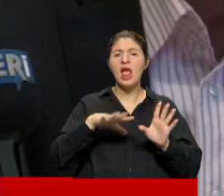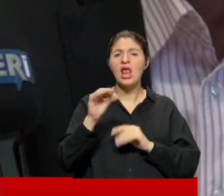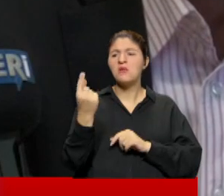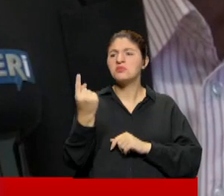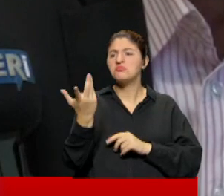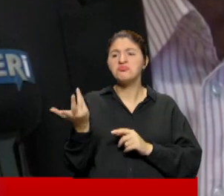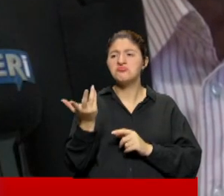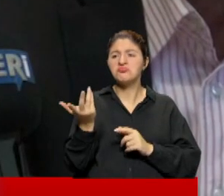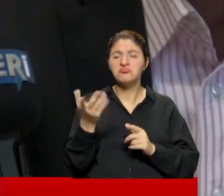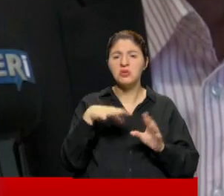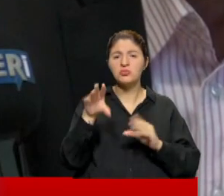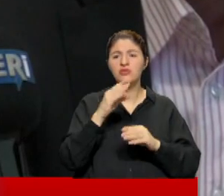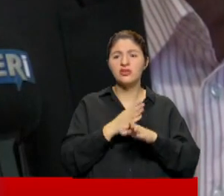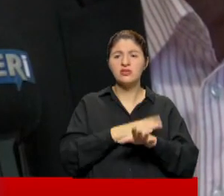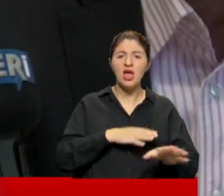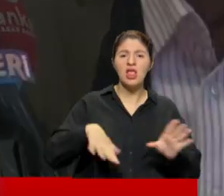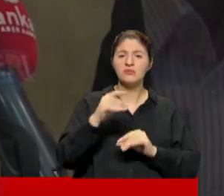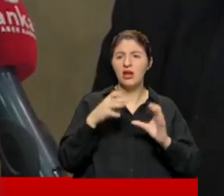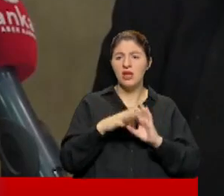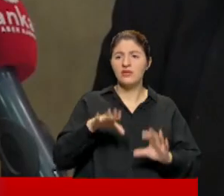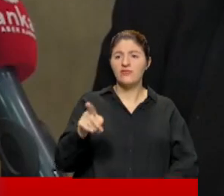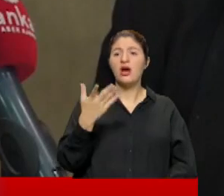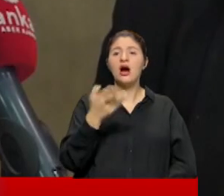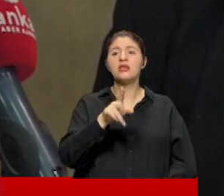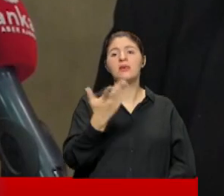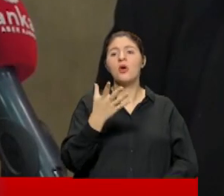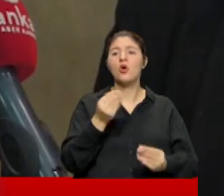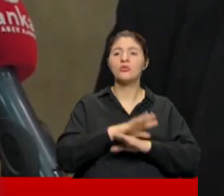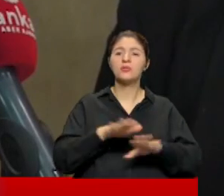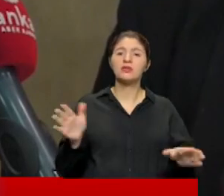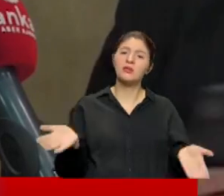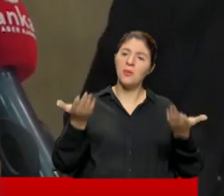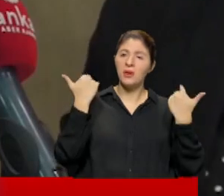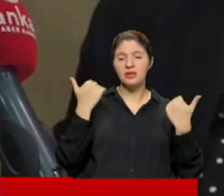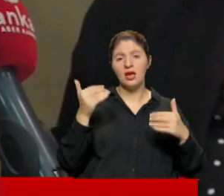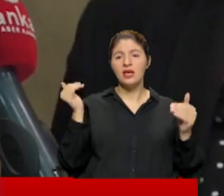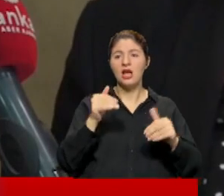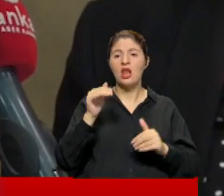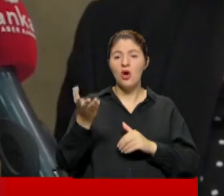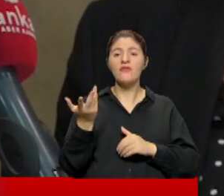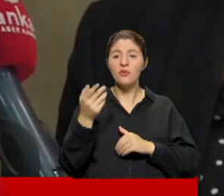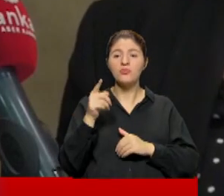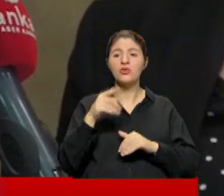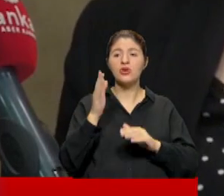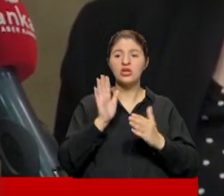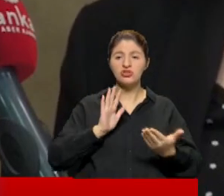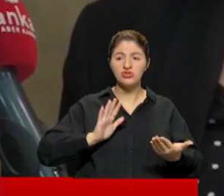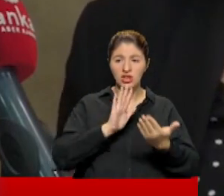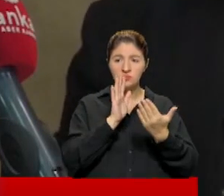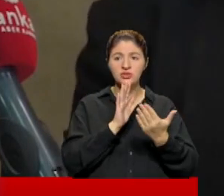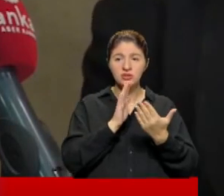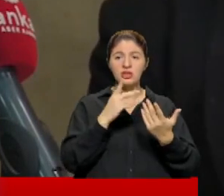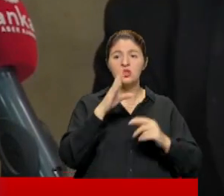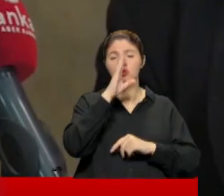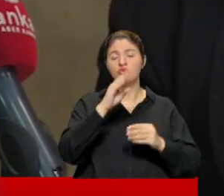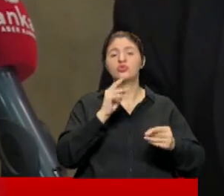herhangi bir her tüm yurttaşları ilgilendiriyor adeta bir oldu bittiye Eee getiriliyor ve bu yaklaşımın Eee ciddi